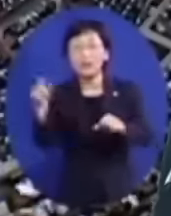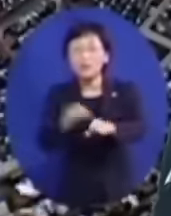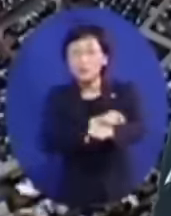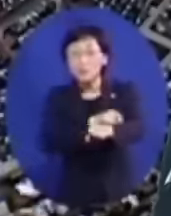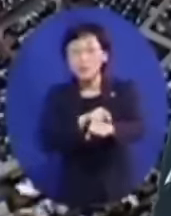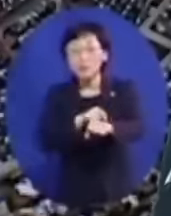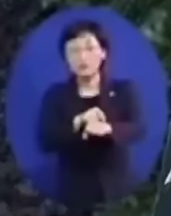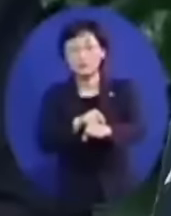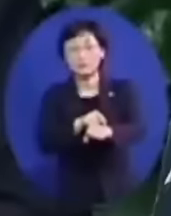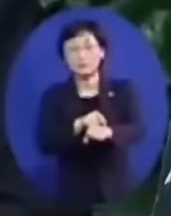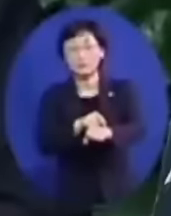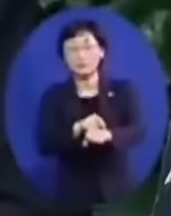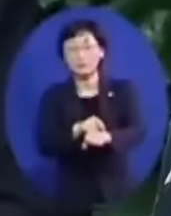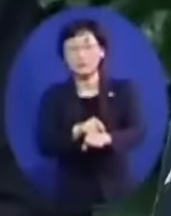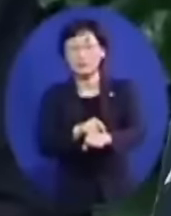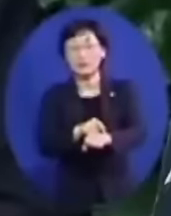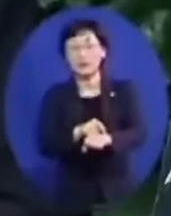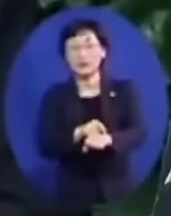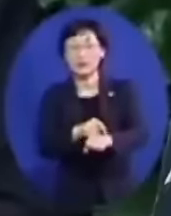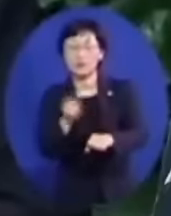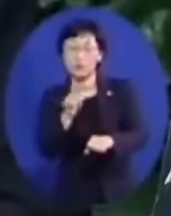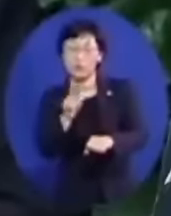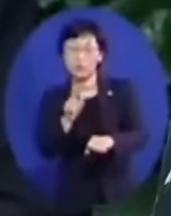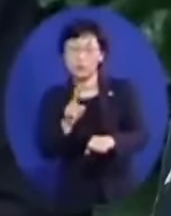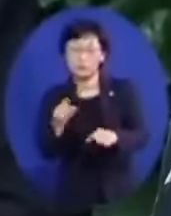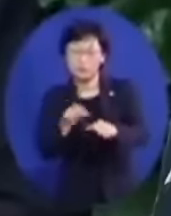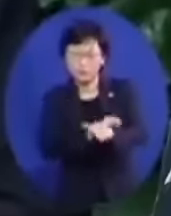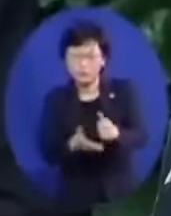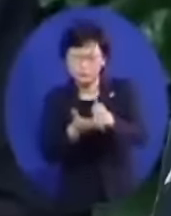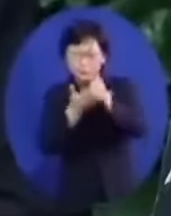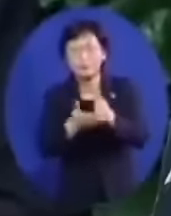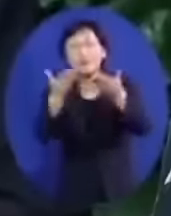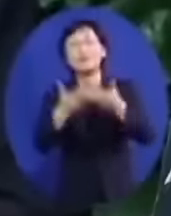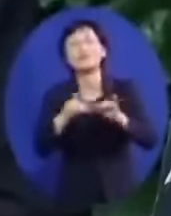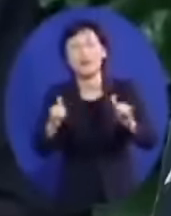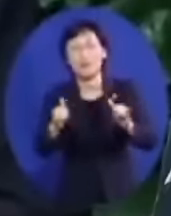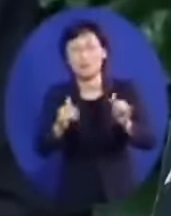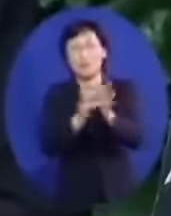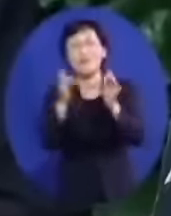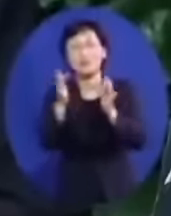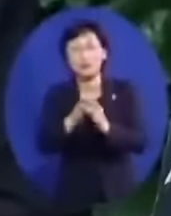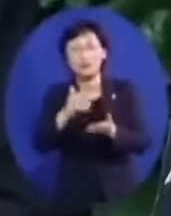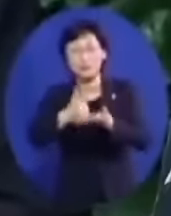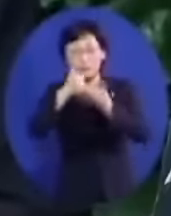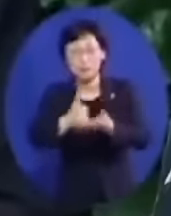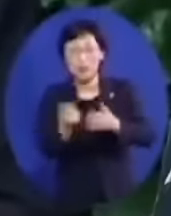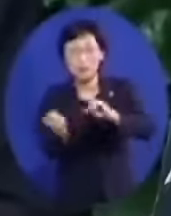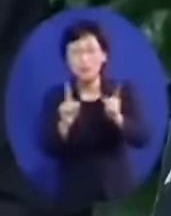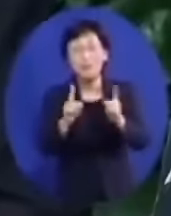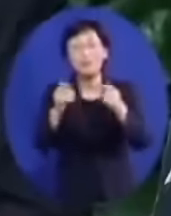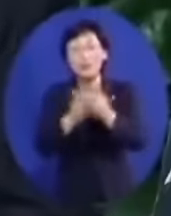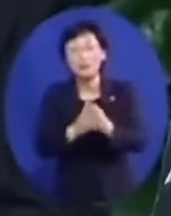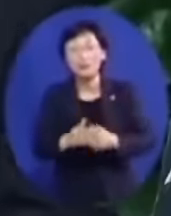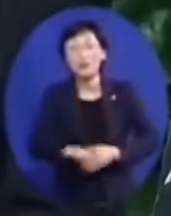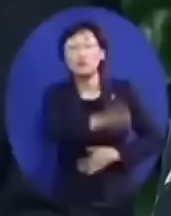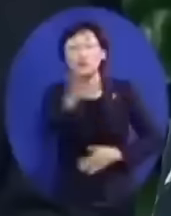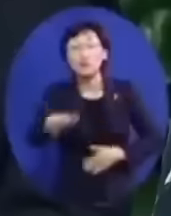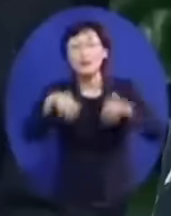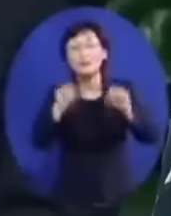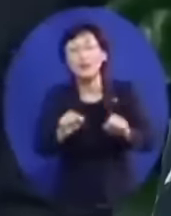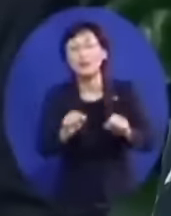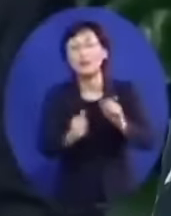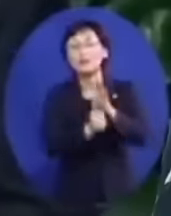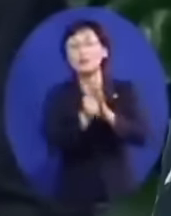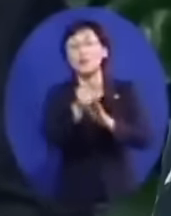특별한 취급을 받는 사람들이 된 것입니다. 예수님이 부활하심으로 우리에게 산소망을